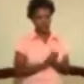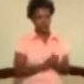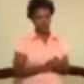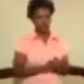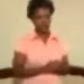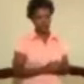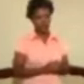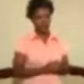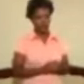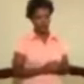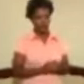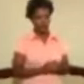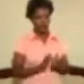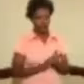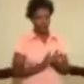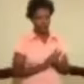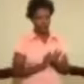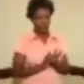Merci.